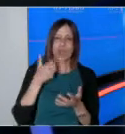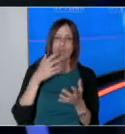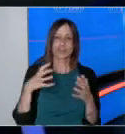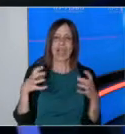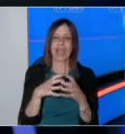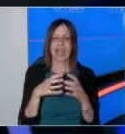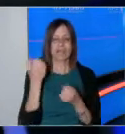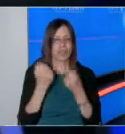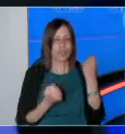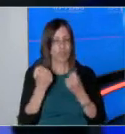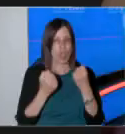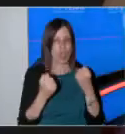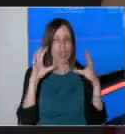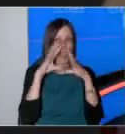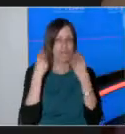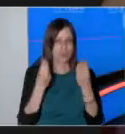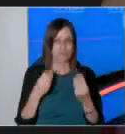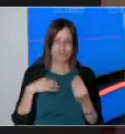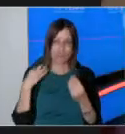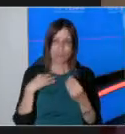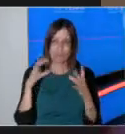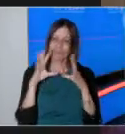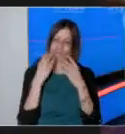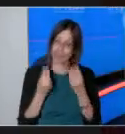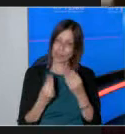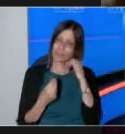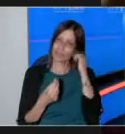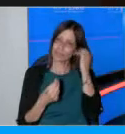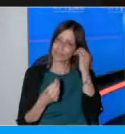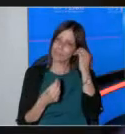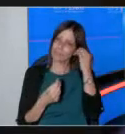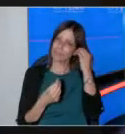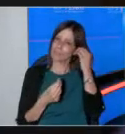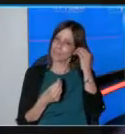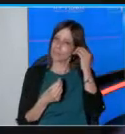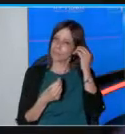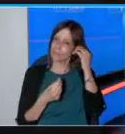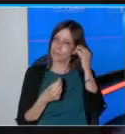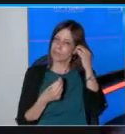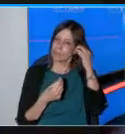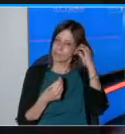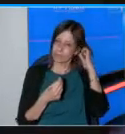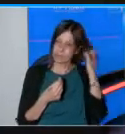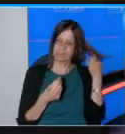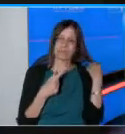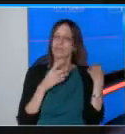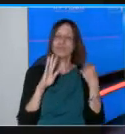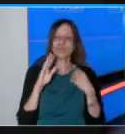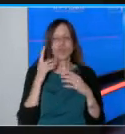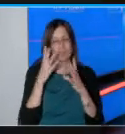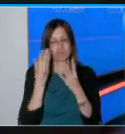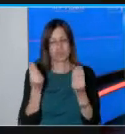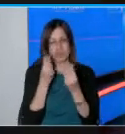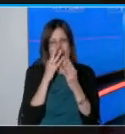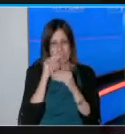שלומך? ערב טוב. תשמע, ברונו, עלה פה מישהו